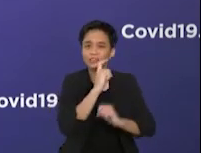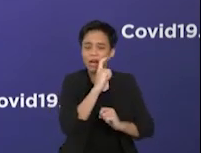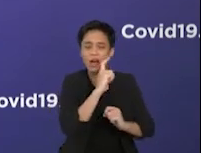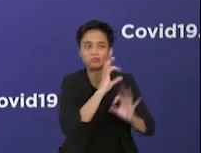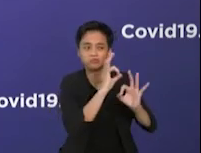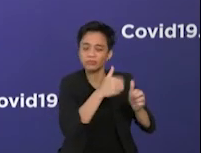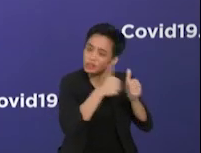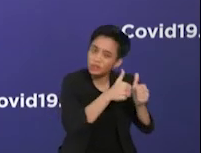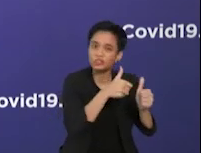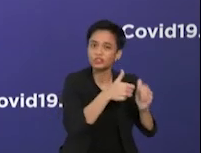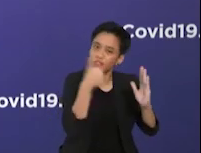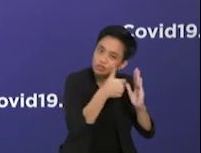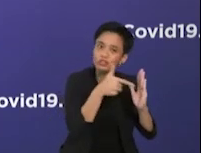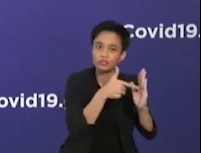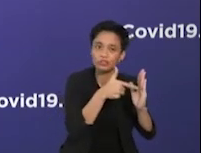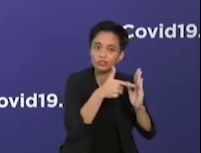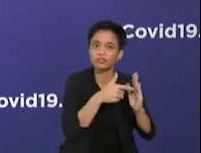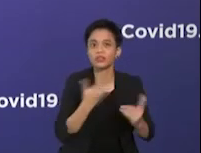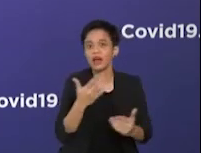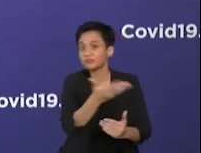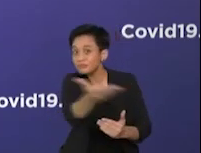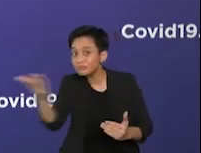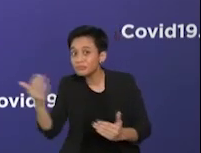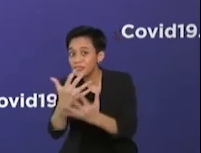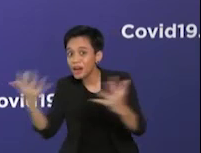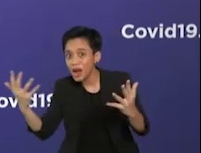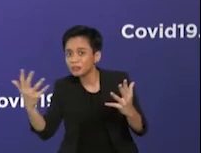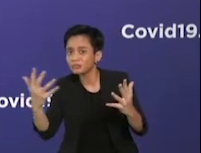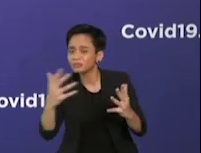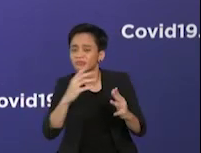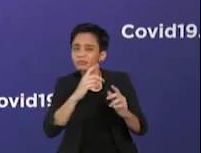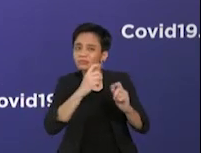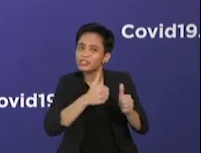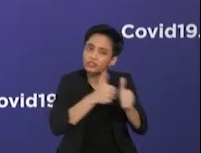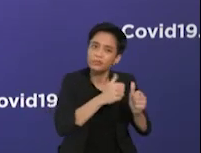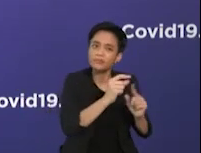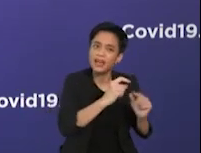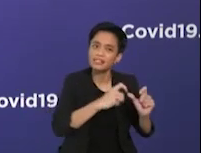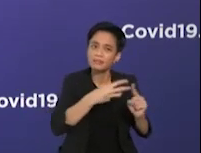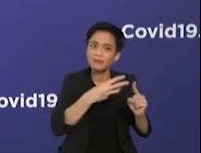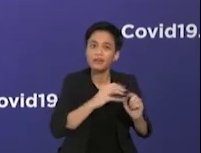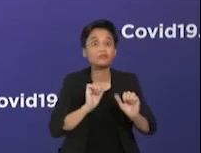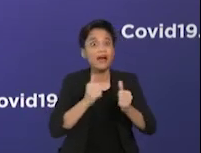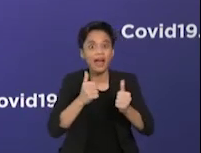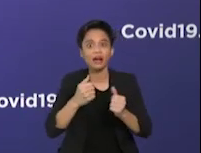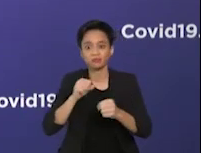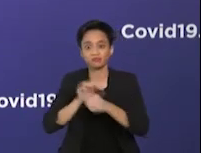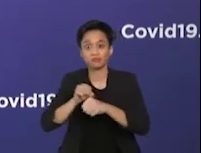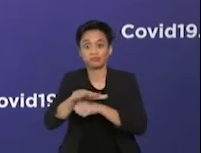semua anggota masyarakat untuk mengurangi laju pertambahan kasus positif